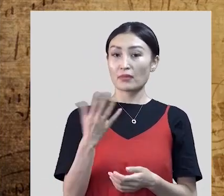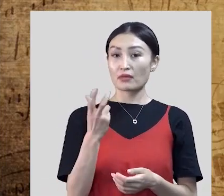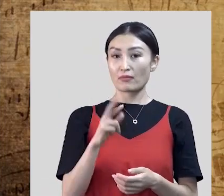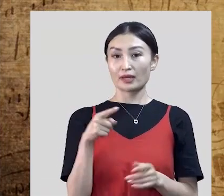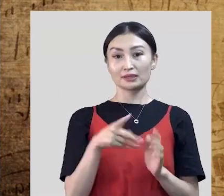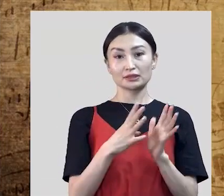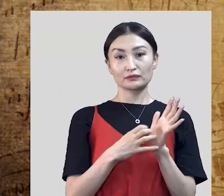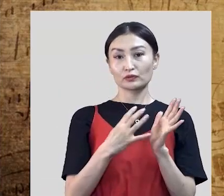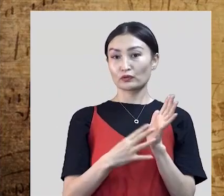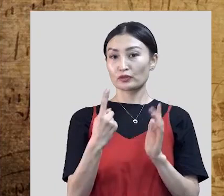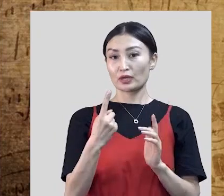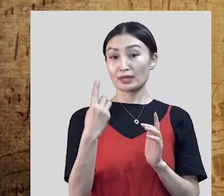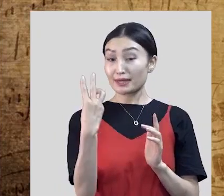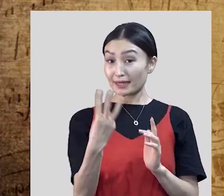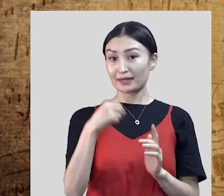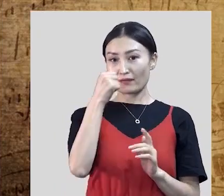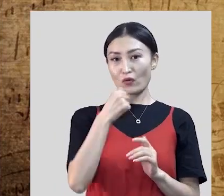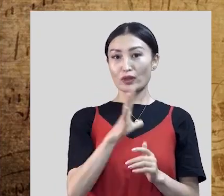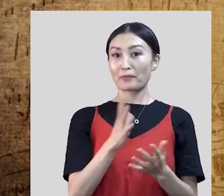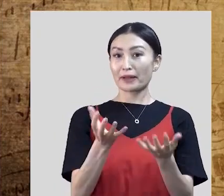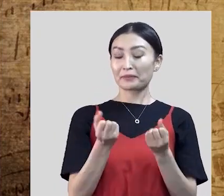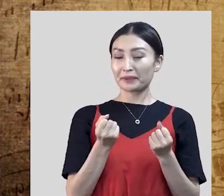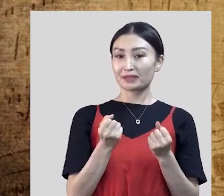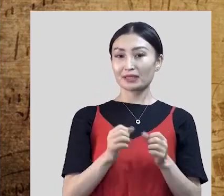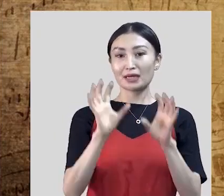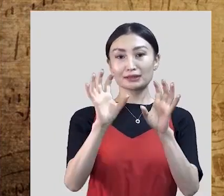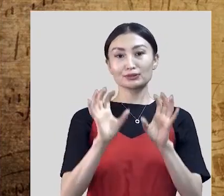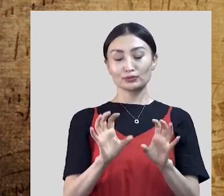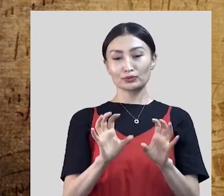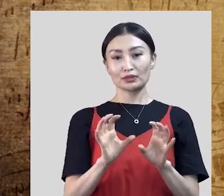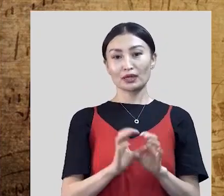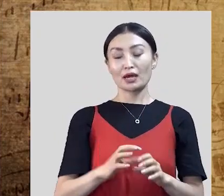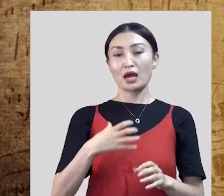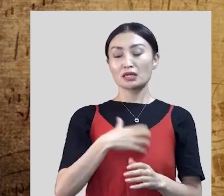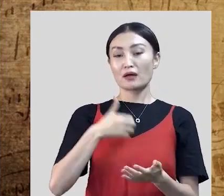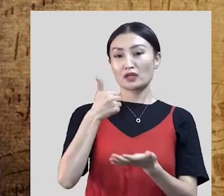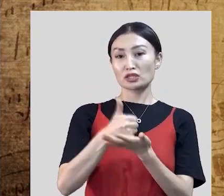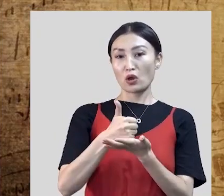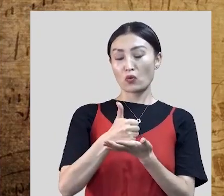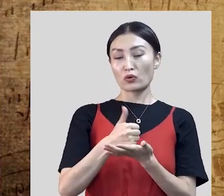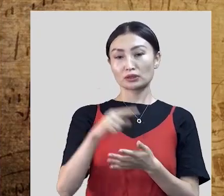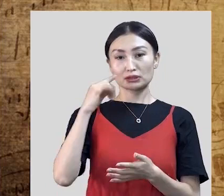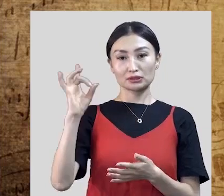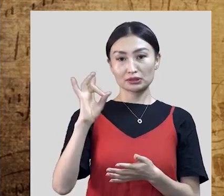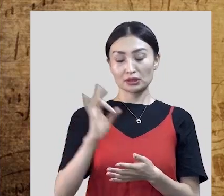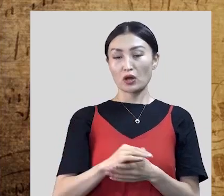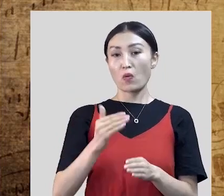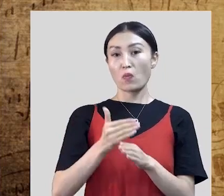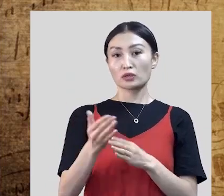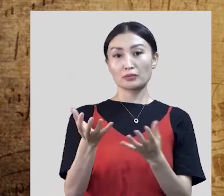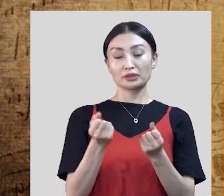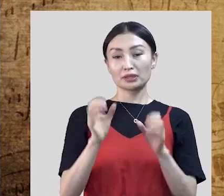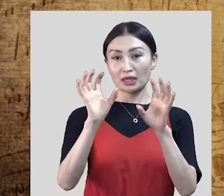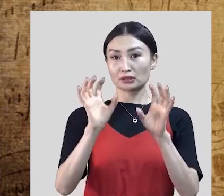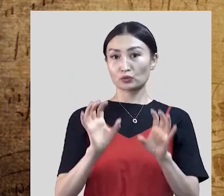5 мая 1993 года была принята Конституция, основной закон Кыргызской республики. После